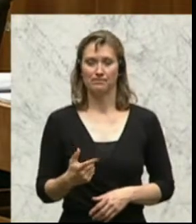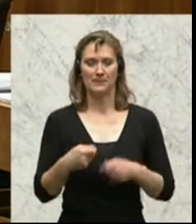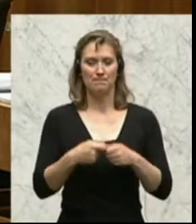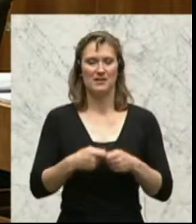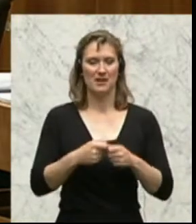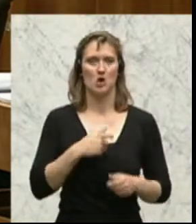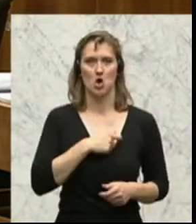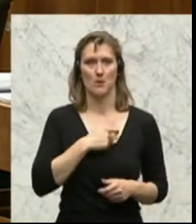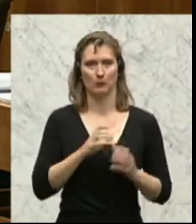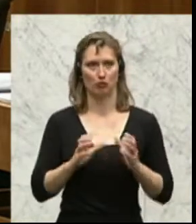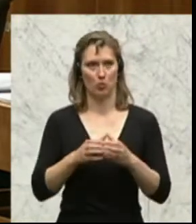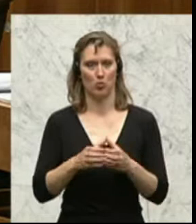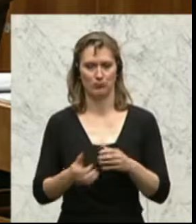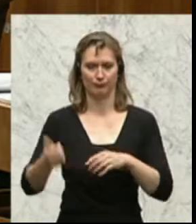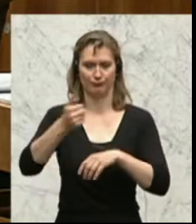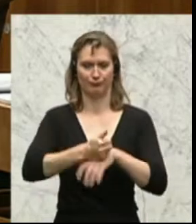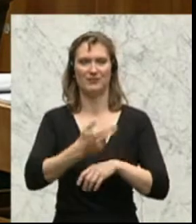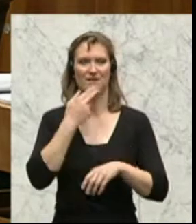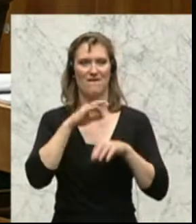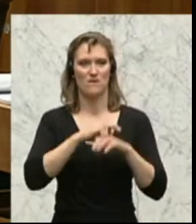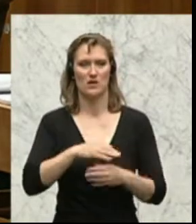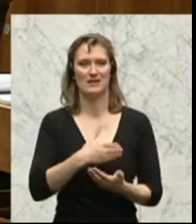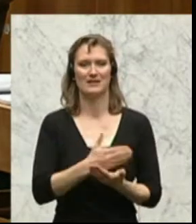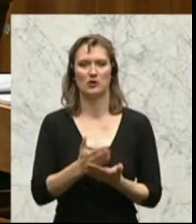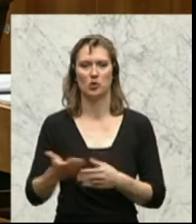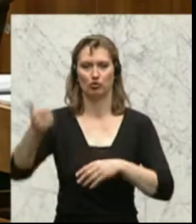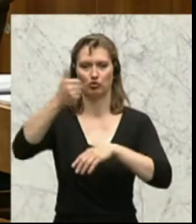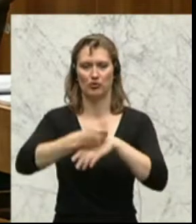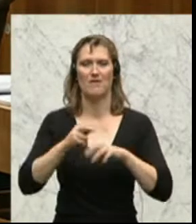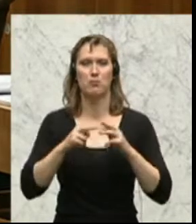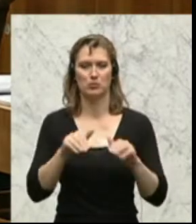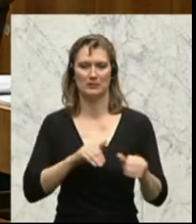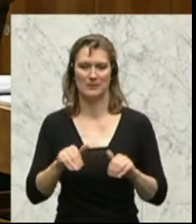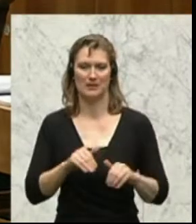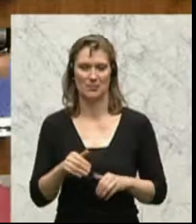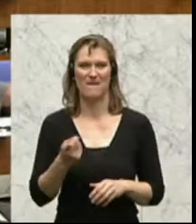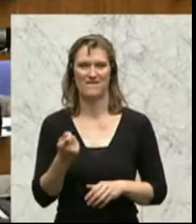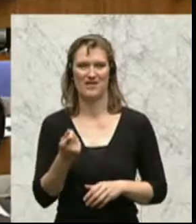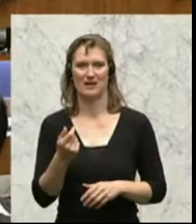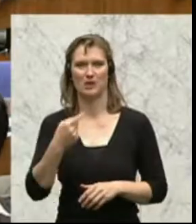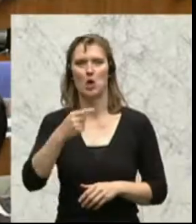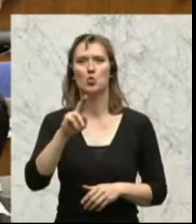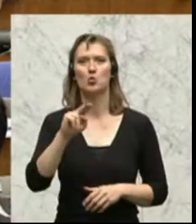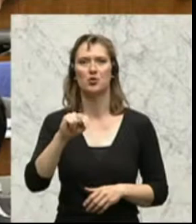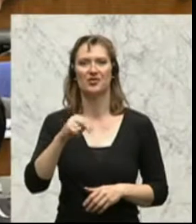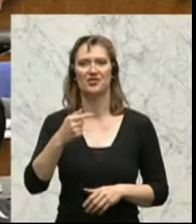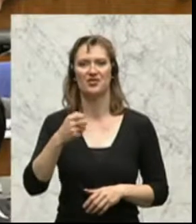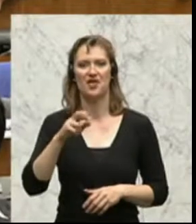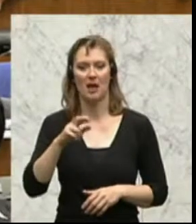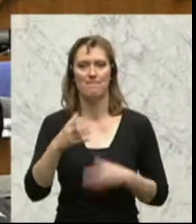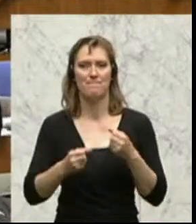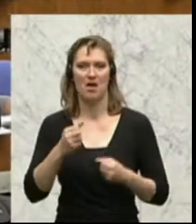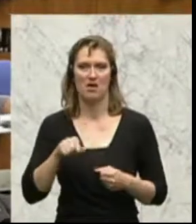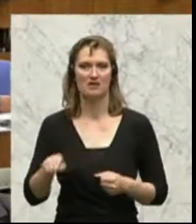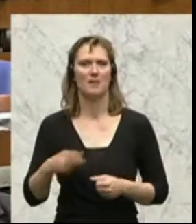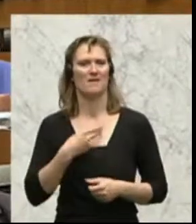den Vorsitz führt der Sektionschef im Bundesministerium für Finanzen, Gunter Meyer. Er ist der Sektionschef für die